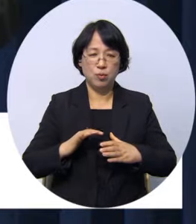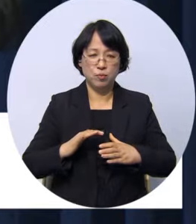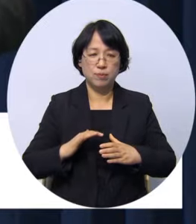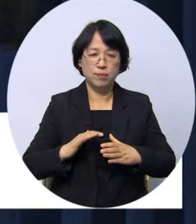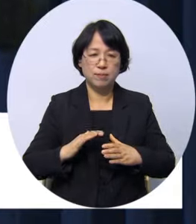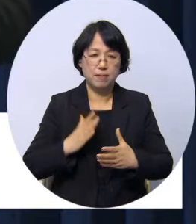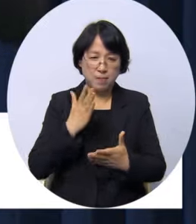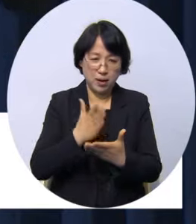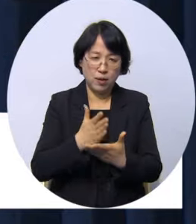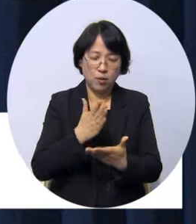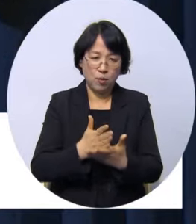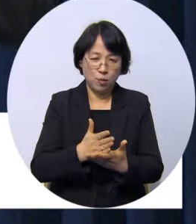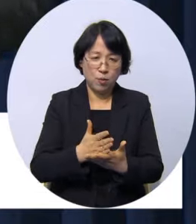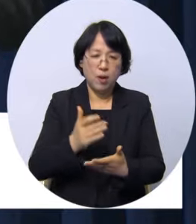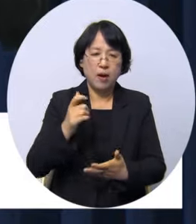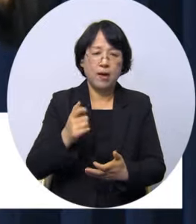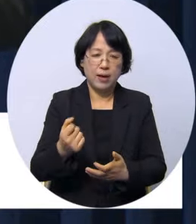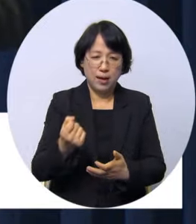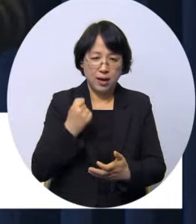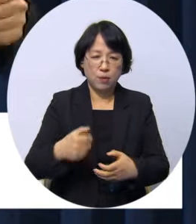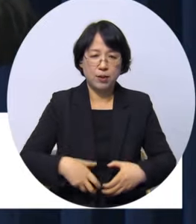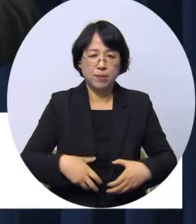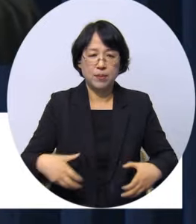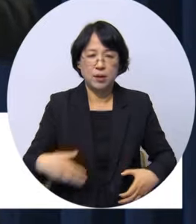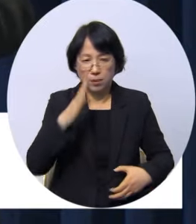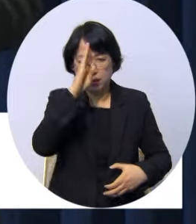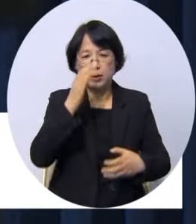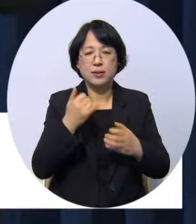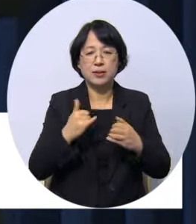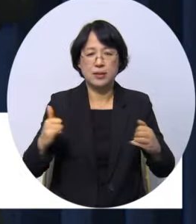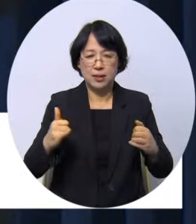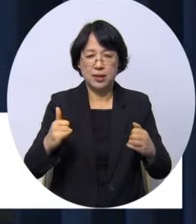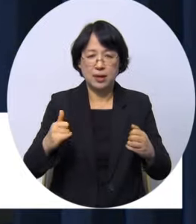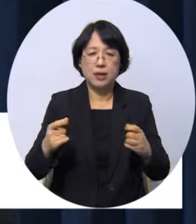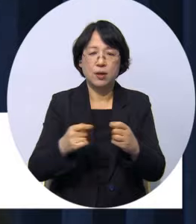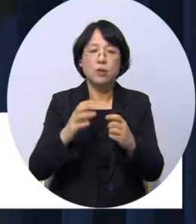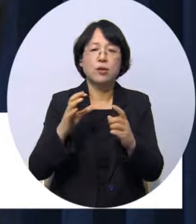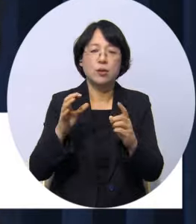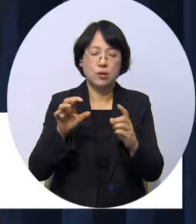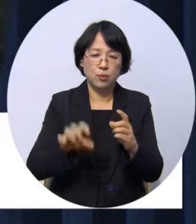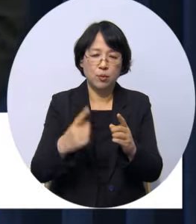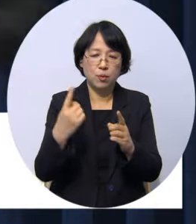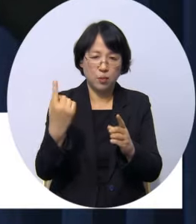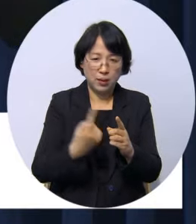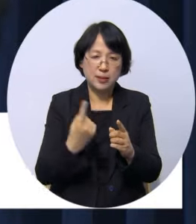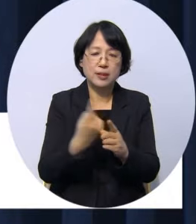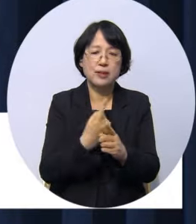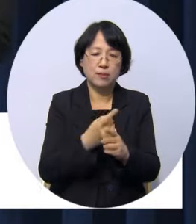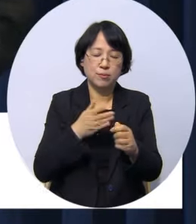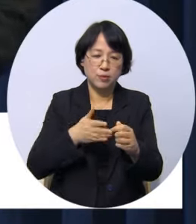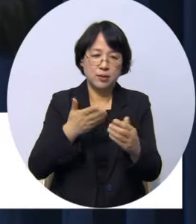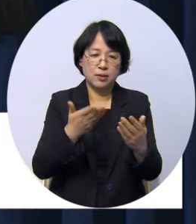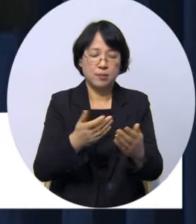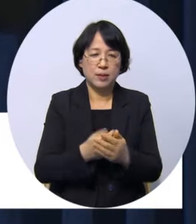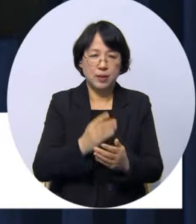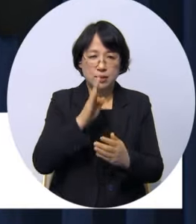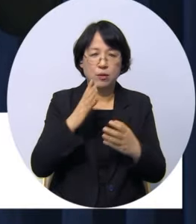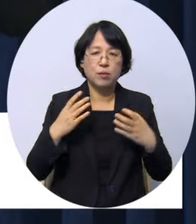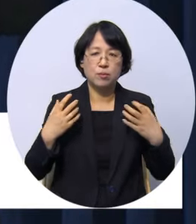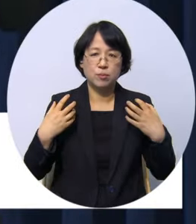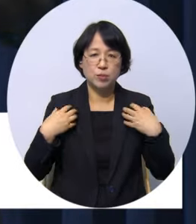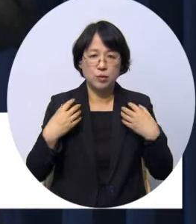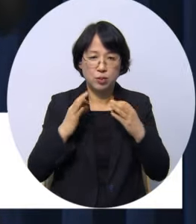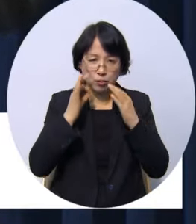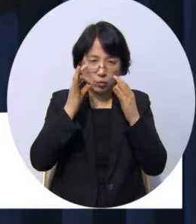담대하게 환자의 곁으로 돌아와 주시기 바랍니다 정부는 최선을 다해 여러분을